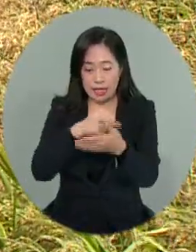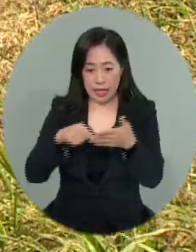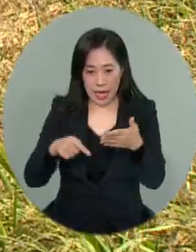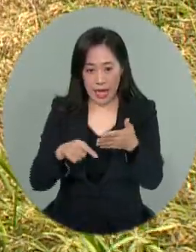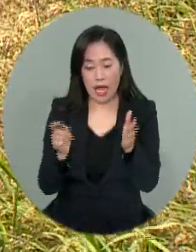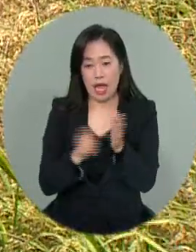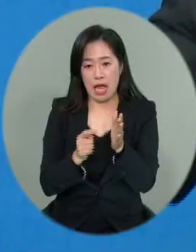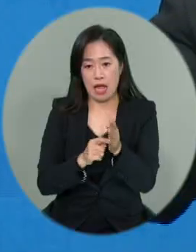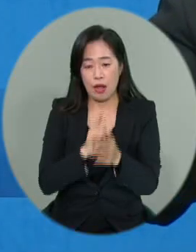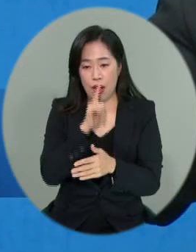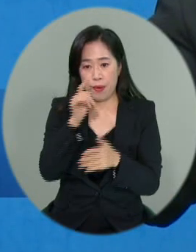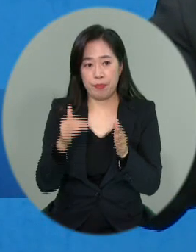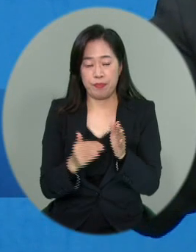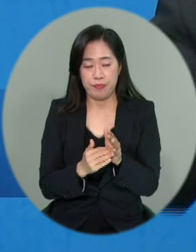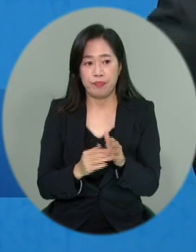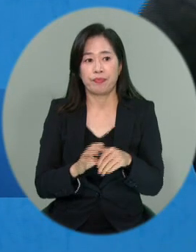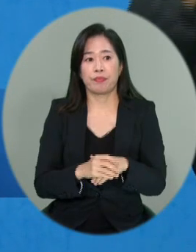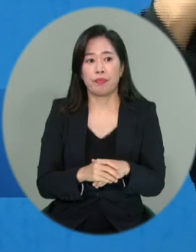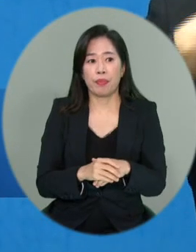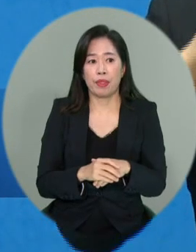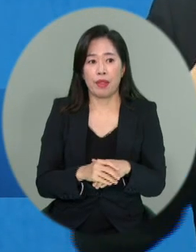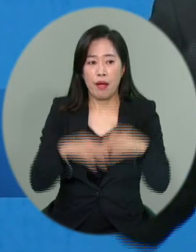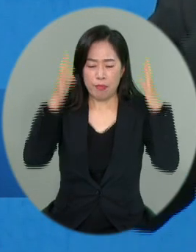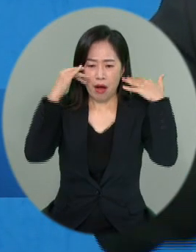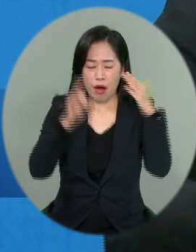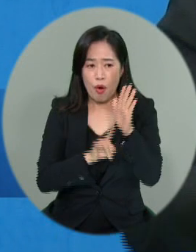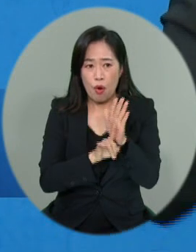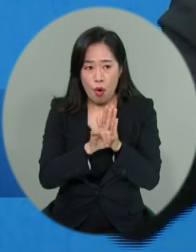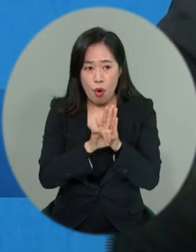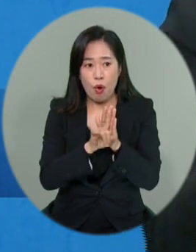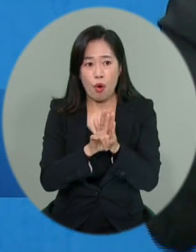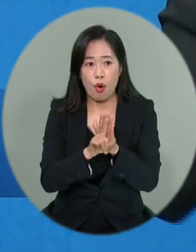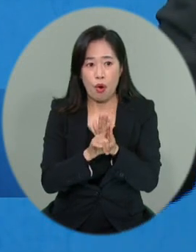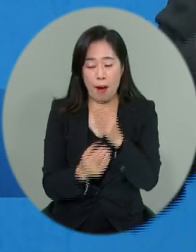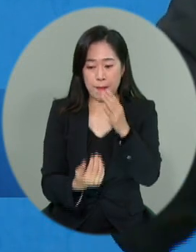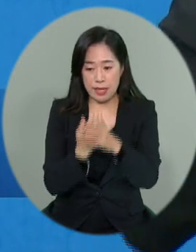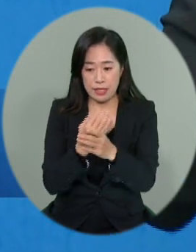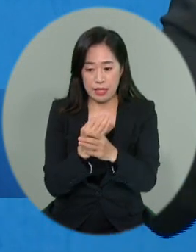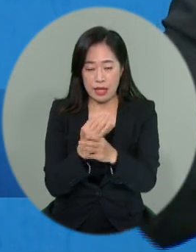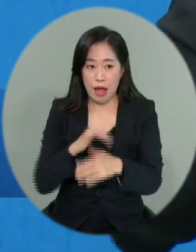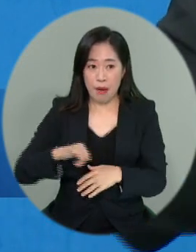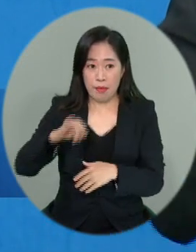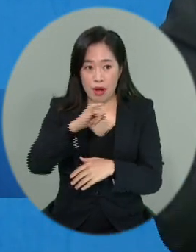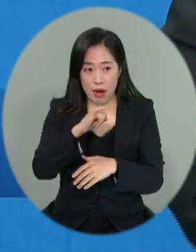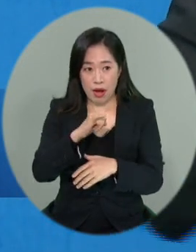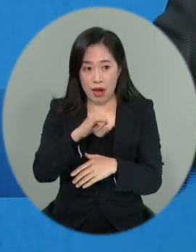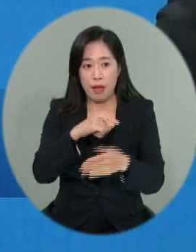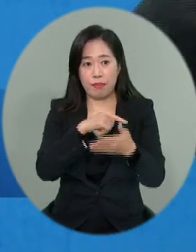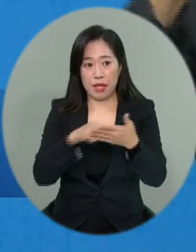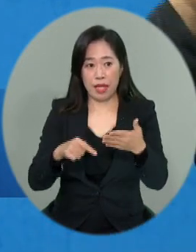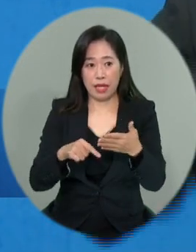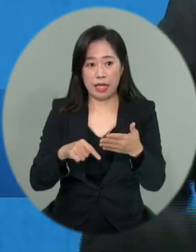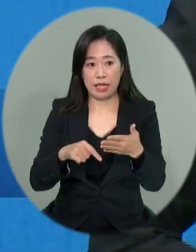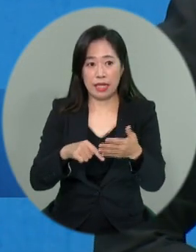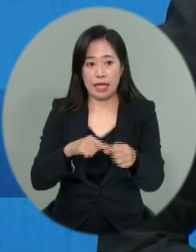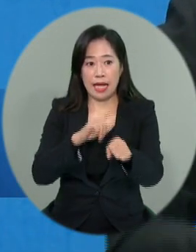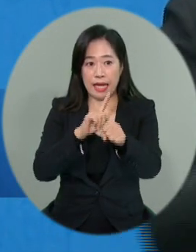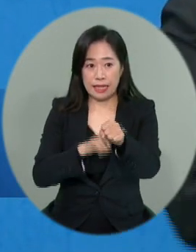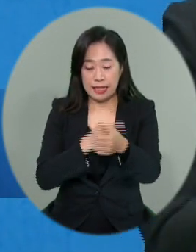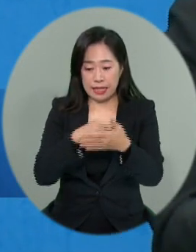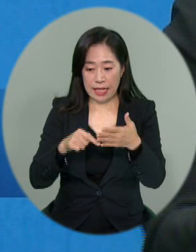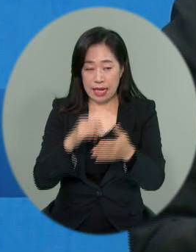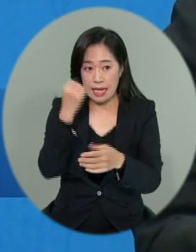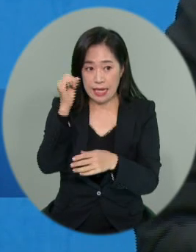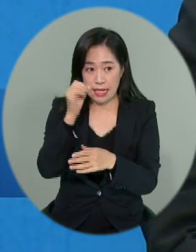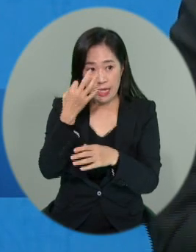촉구하고 있습니다. 폭염과 고온으로 발생한 벼멸구 피해를 재해로 인정하고 수확기